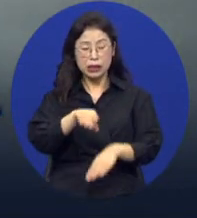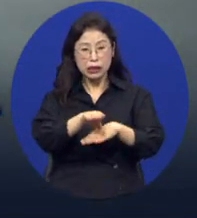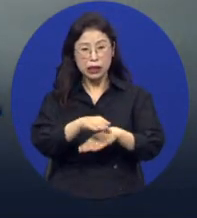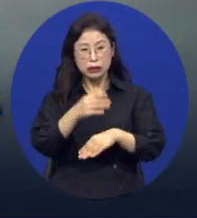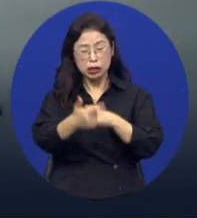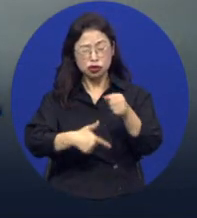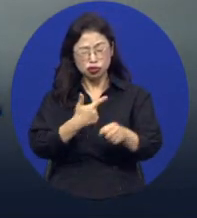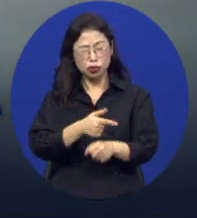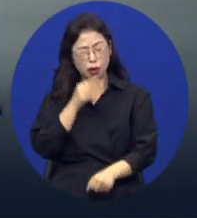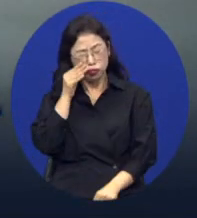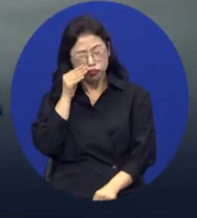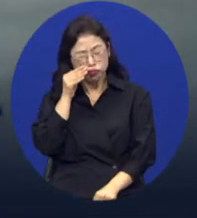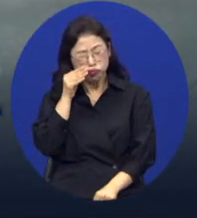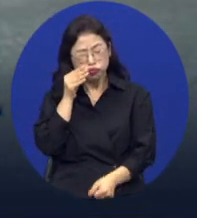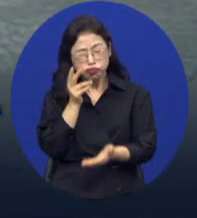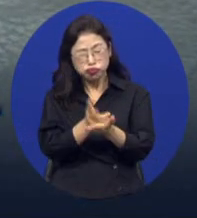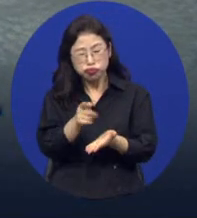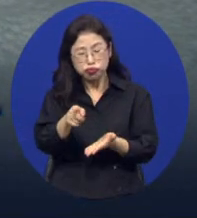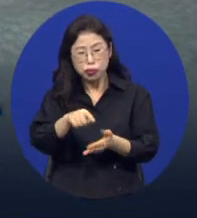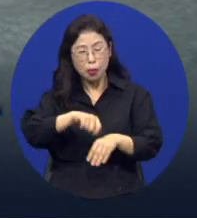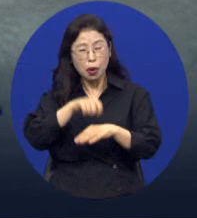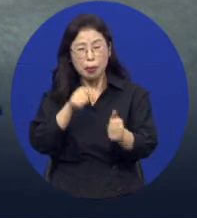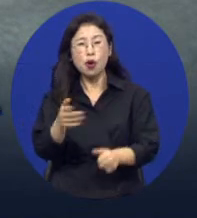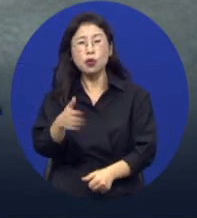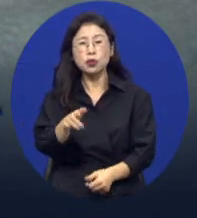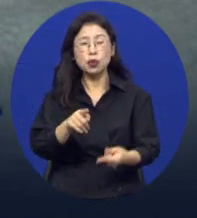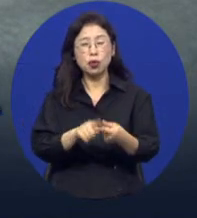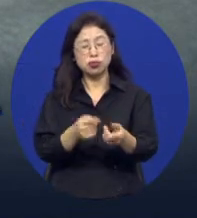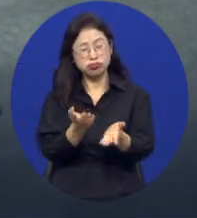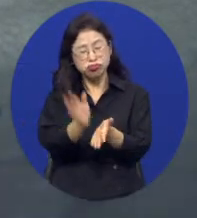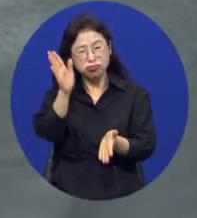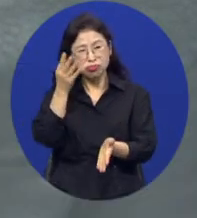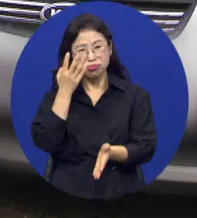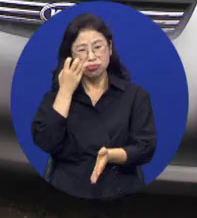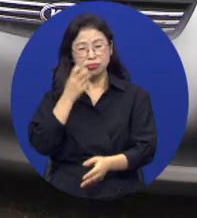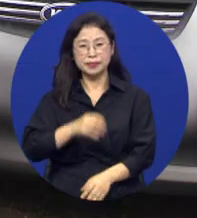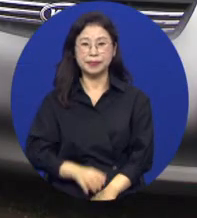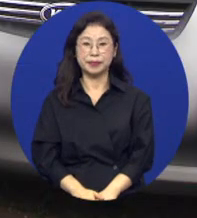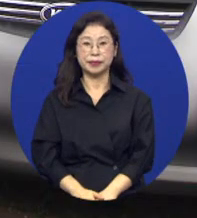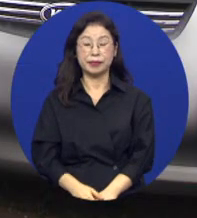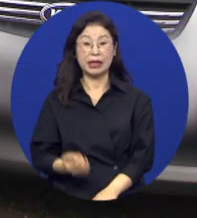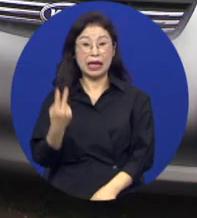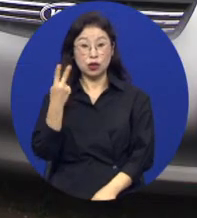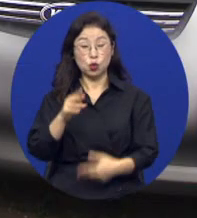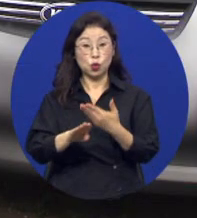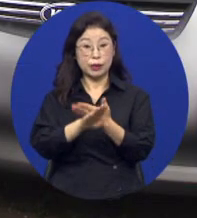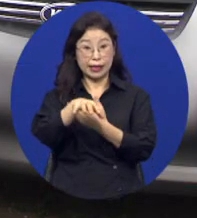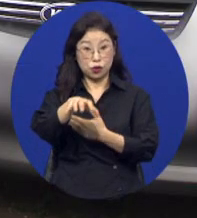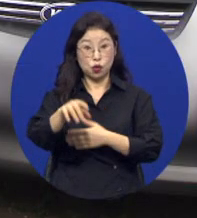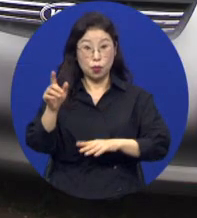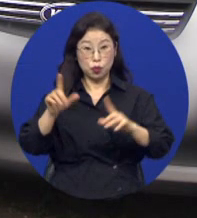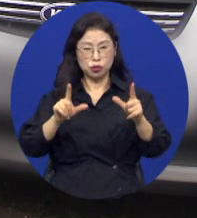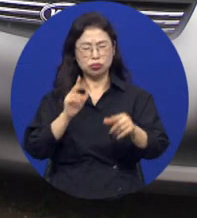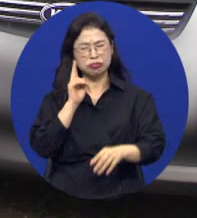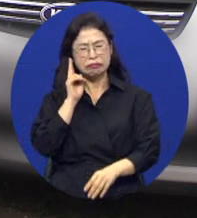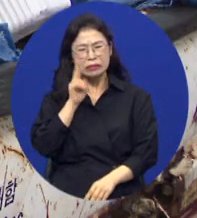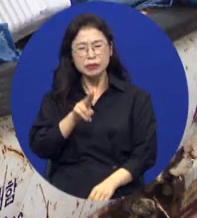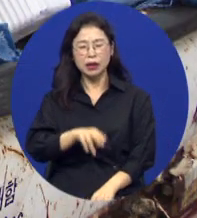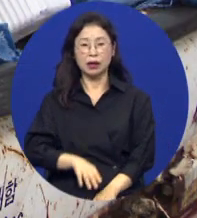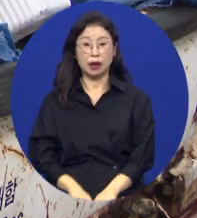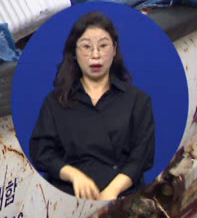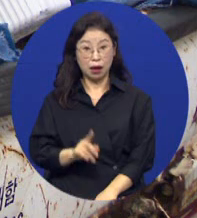차들은 뭐 365일 어떤 제재가 없으니까 그게 불합리하지 않습니까 또 다른 공영주차장의 상황은 더